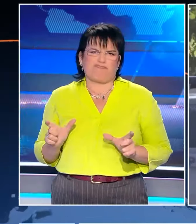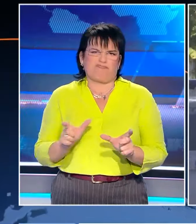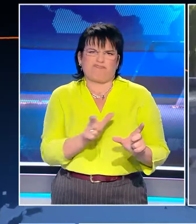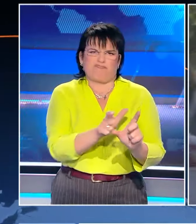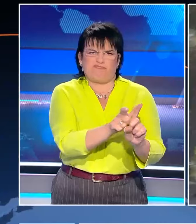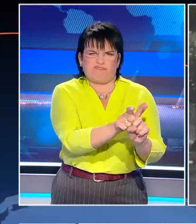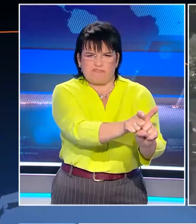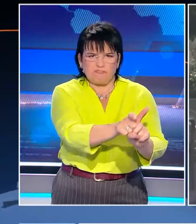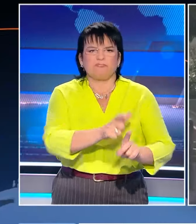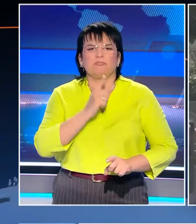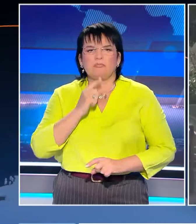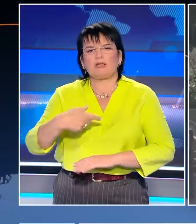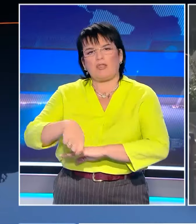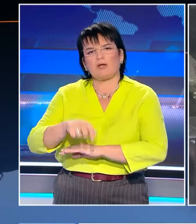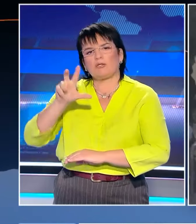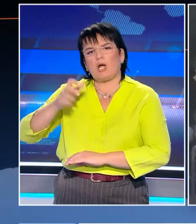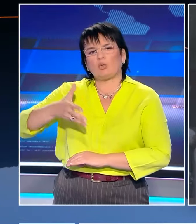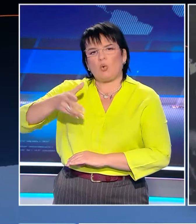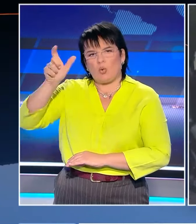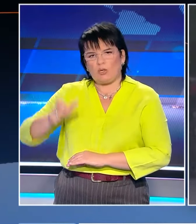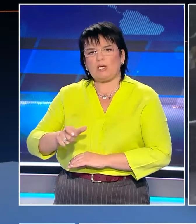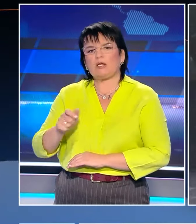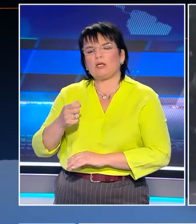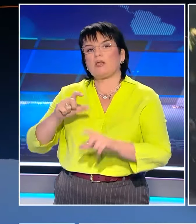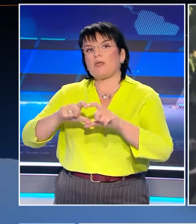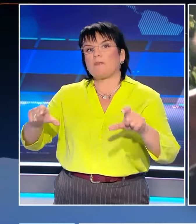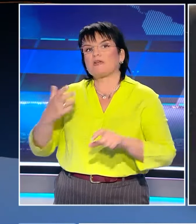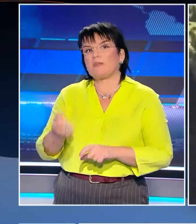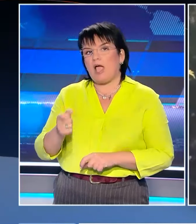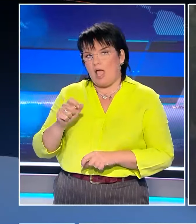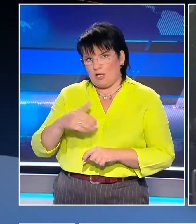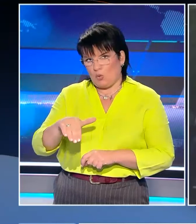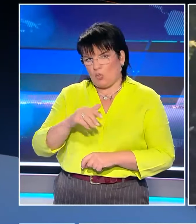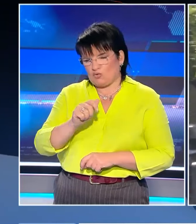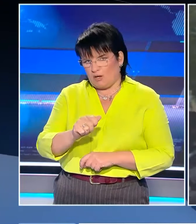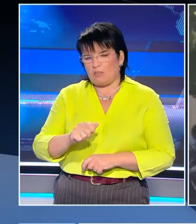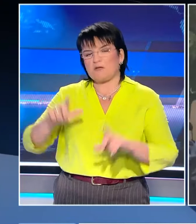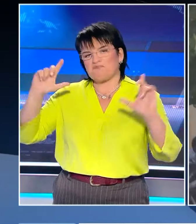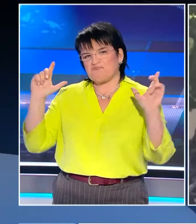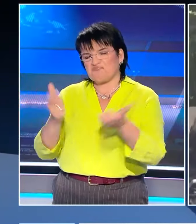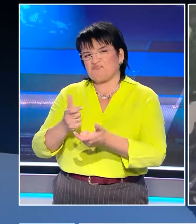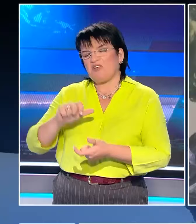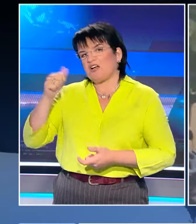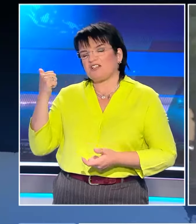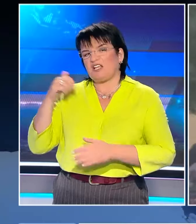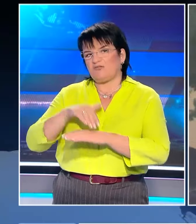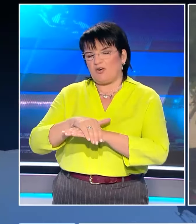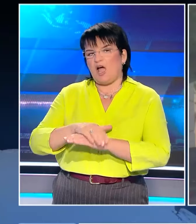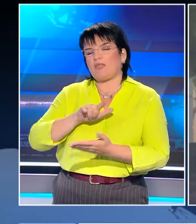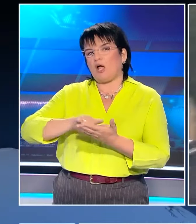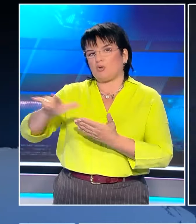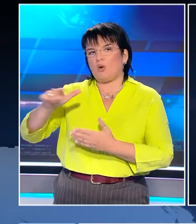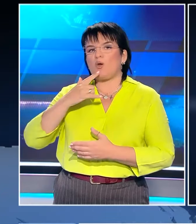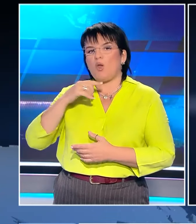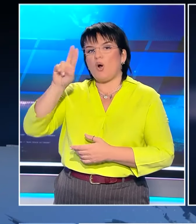ώρα αργότερα στα δικαστήρια οδηγείται και η 30χρονη κλειδοκράτορας του διαμερίσματος της Οδού Αρκαδίας, που συνελήφθη χθες στο αεροδρόμιο κατά την επιστροφή της